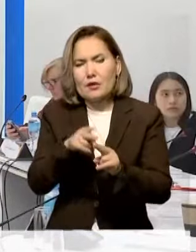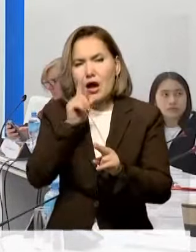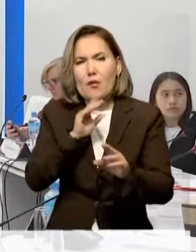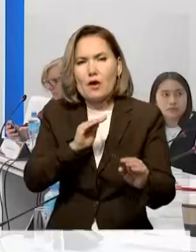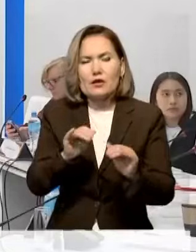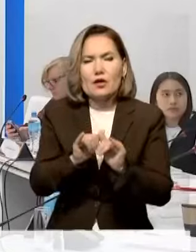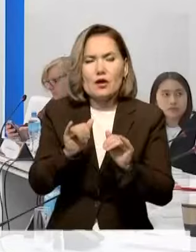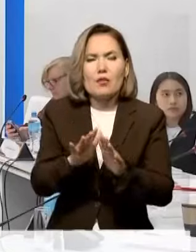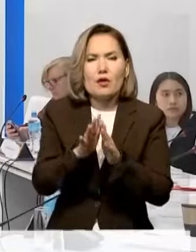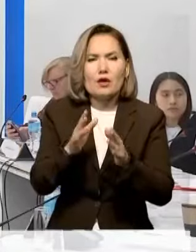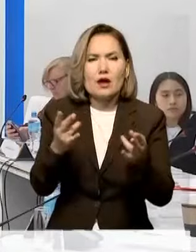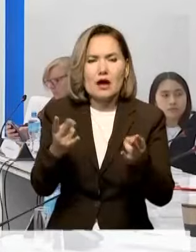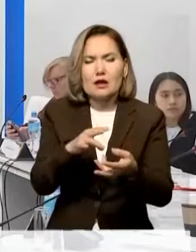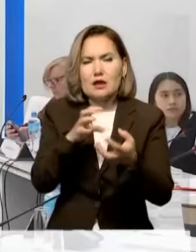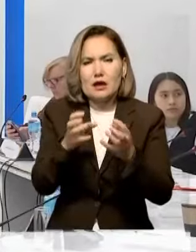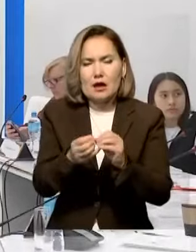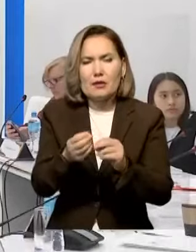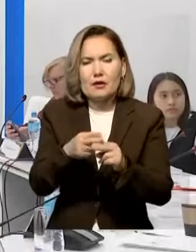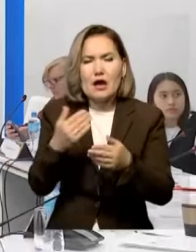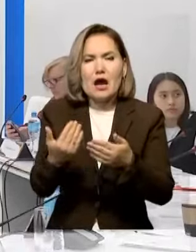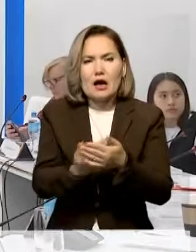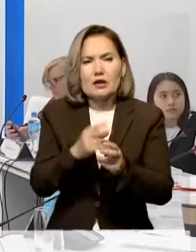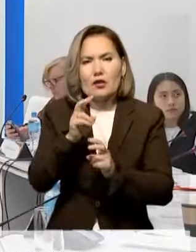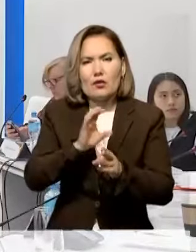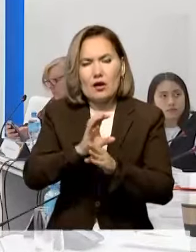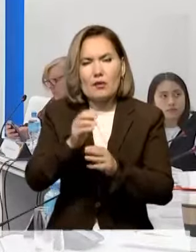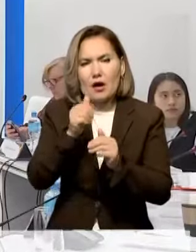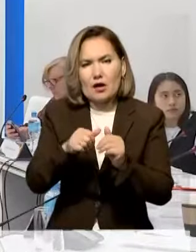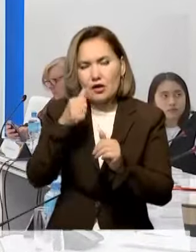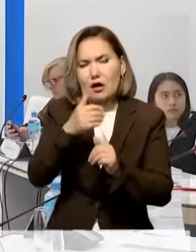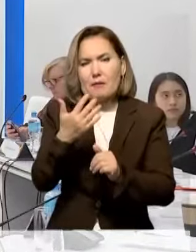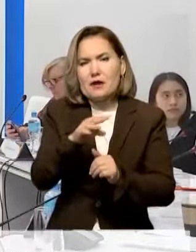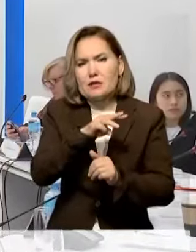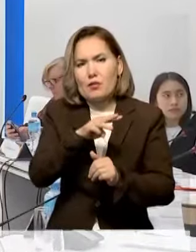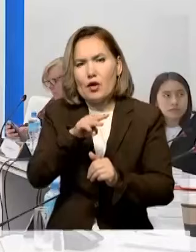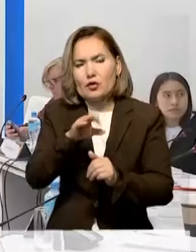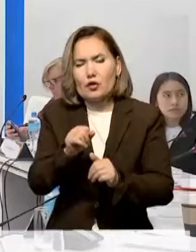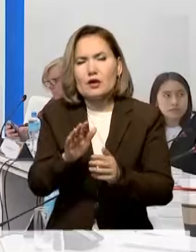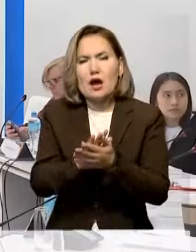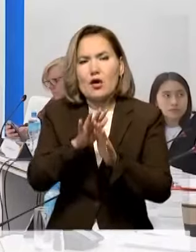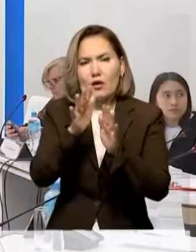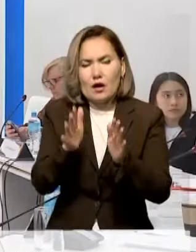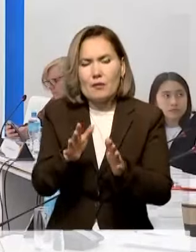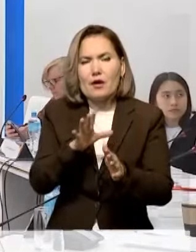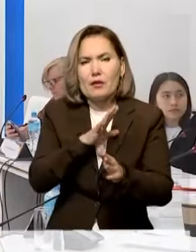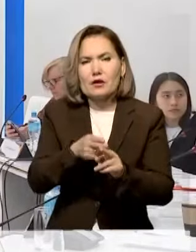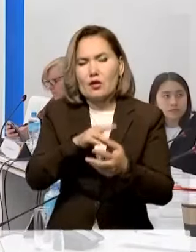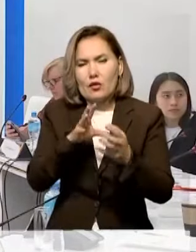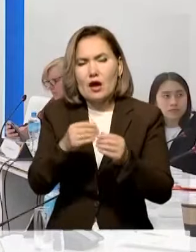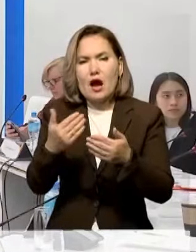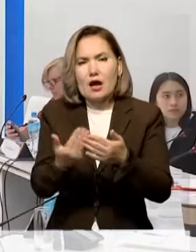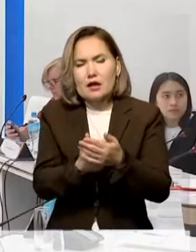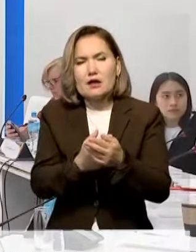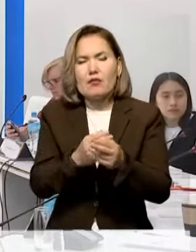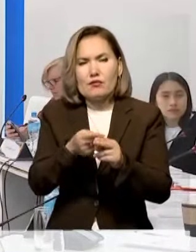инфрақұрылымдық дамуына қажет қадам. Екінші мәселе қайта өңдеу. Жылына 5 миллион тонна қалдық шығады. Оның 3 миллион тоннасын қайта